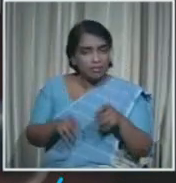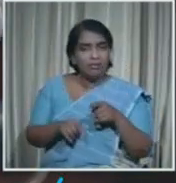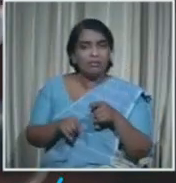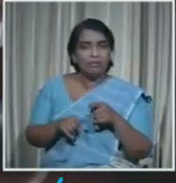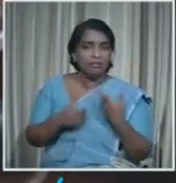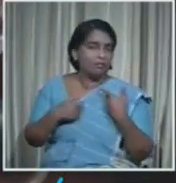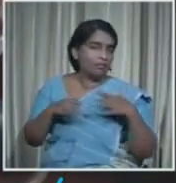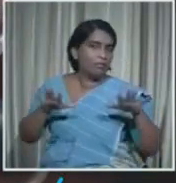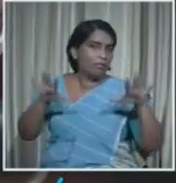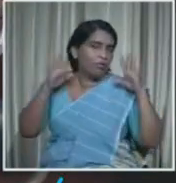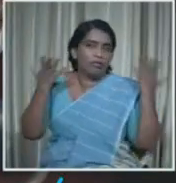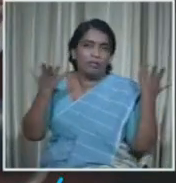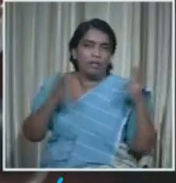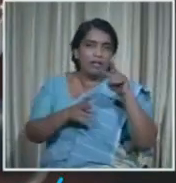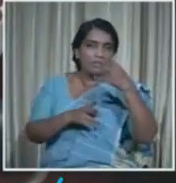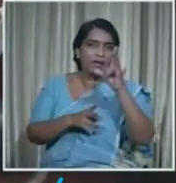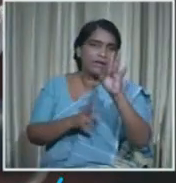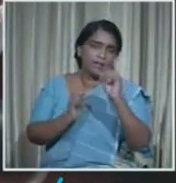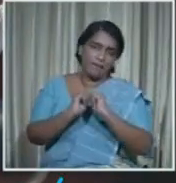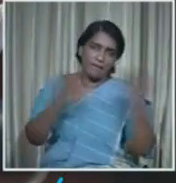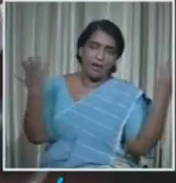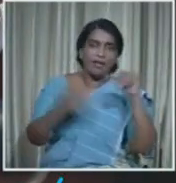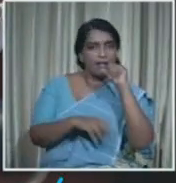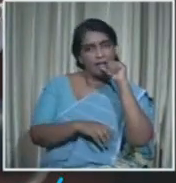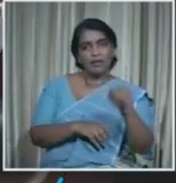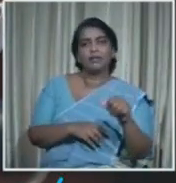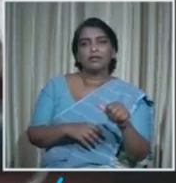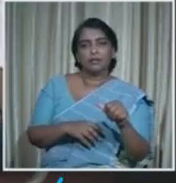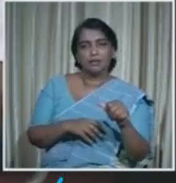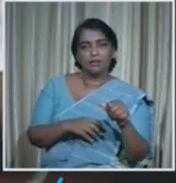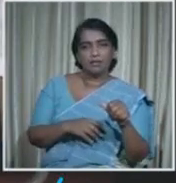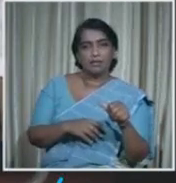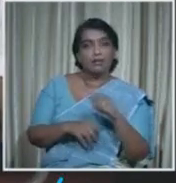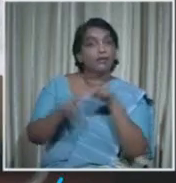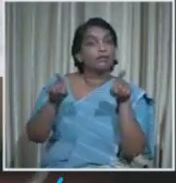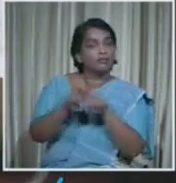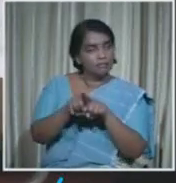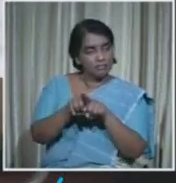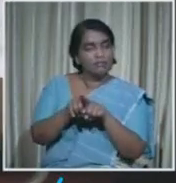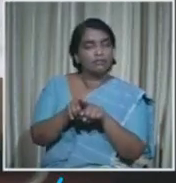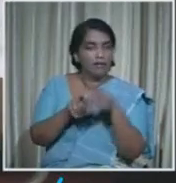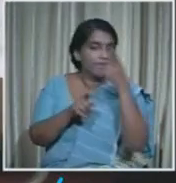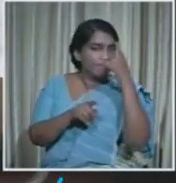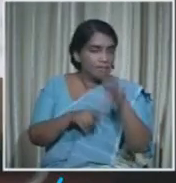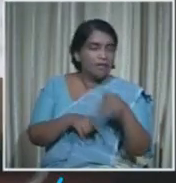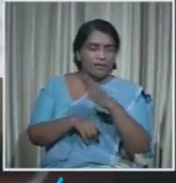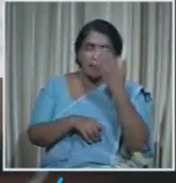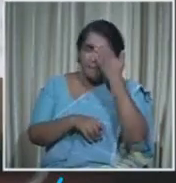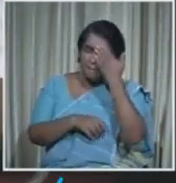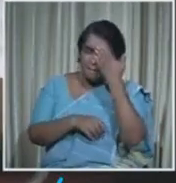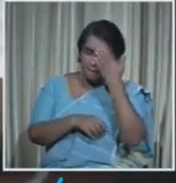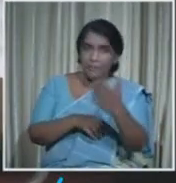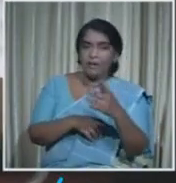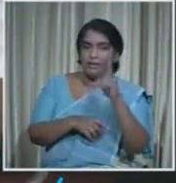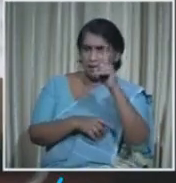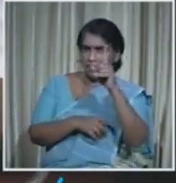පුදුමයක් නෙවෙයිනි 225 වැඩක් නැහැ කියන්නේ ඒ නිසා කරුණා කරලා එකක් මතක